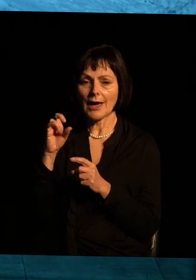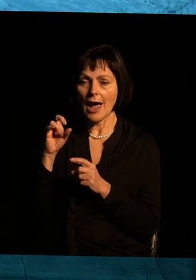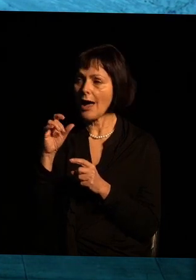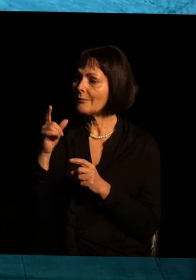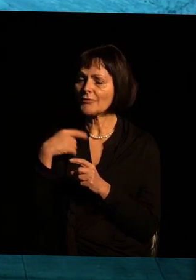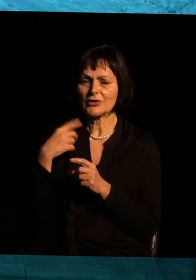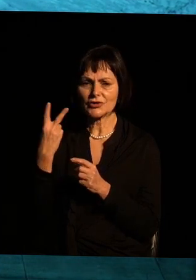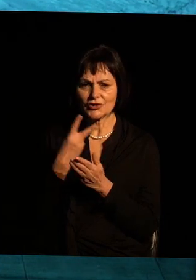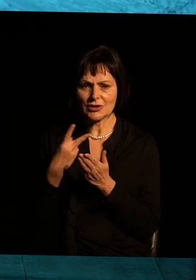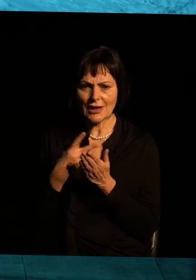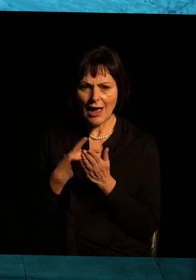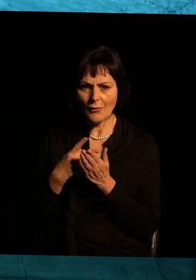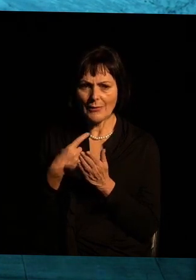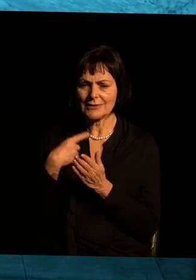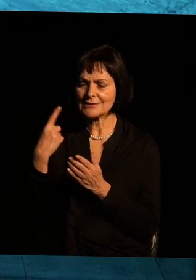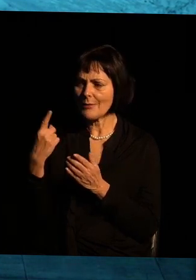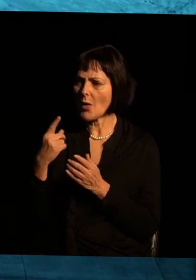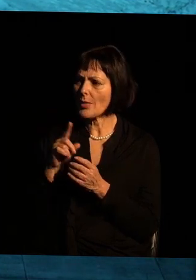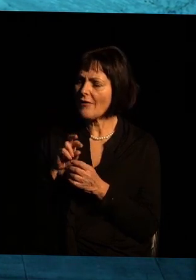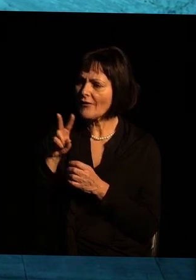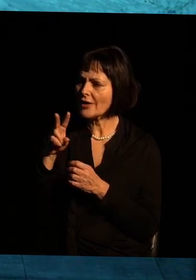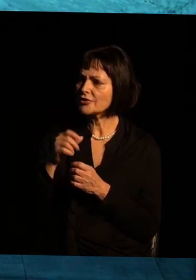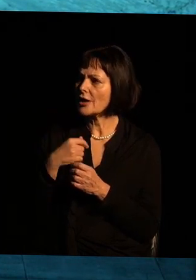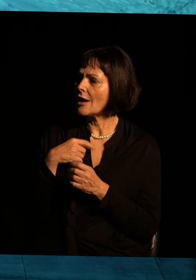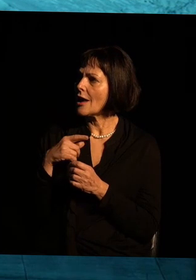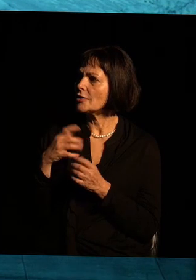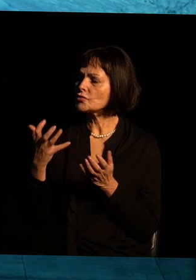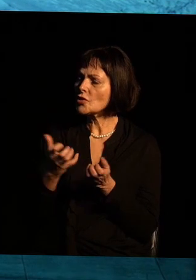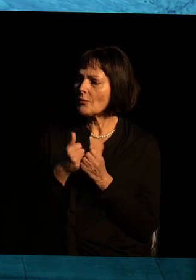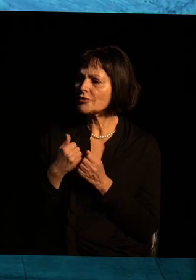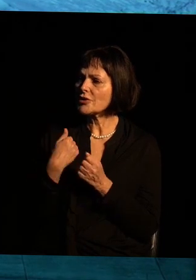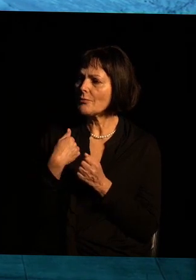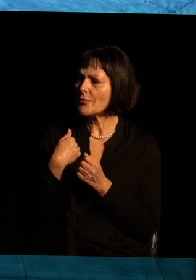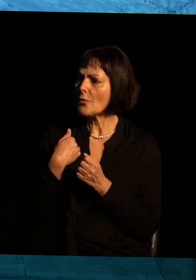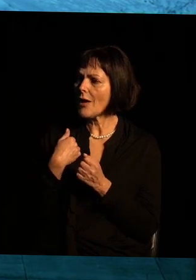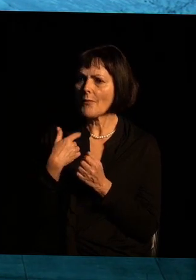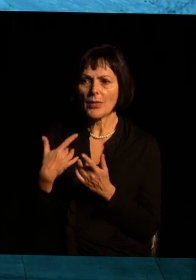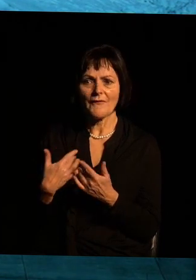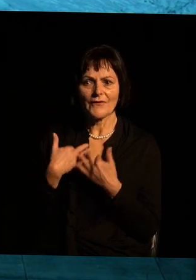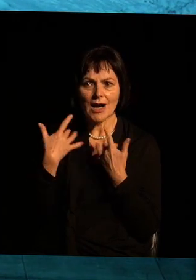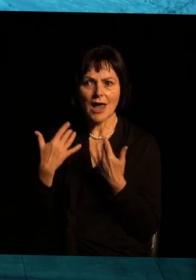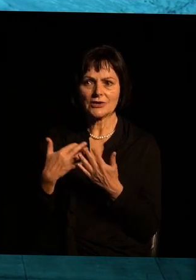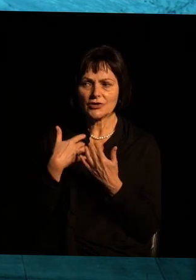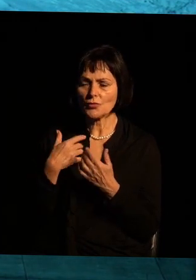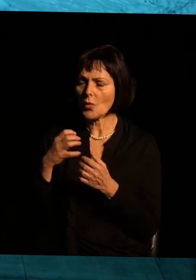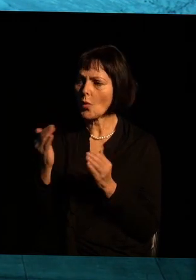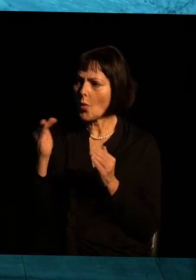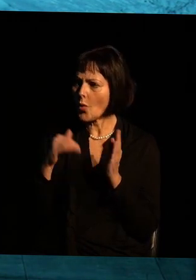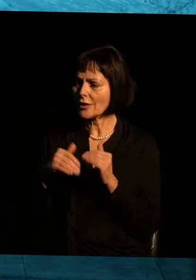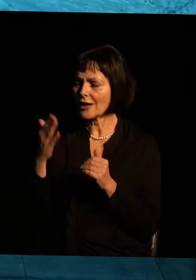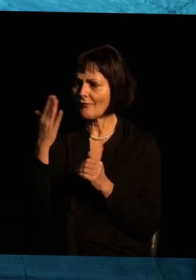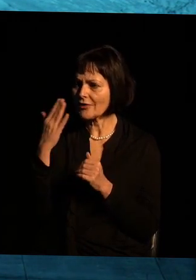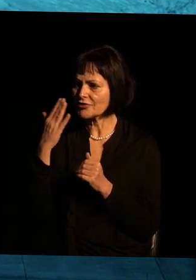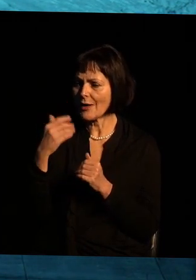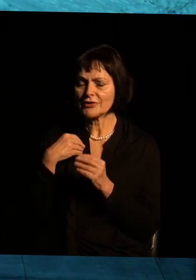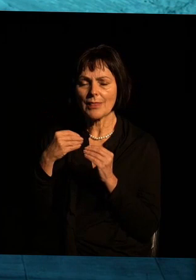o której czytałem, Samotne wejście Hermana Bulla, na tą górę zdobycie, i byłem pod wrażeniem właśnie tej góry. Wiedziałem, że to jest,